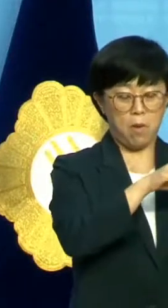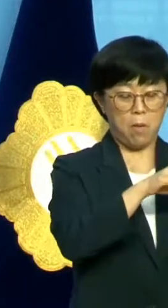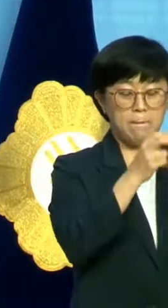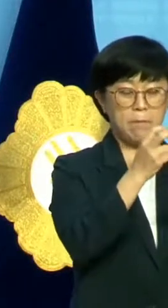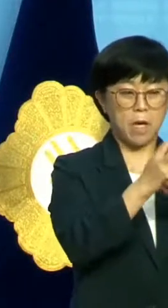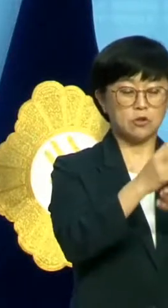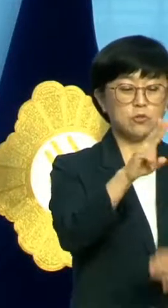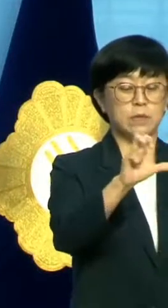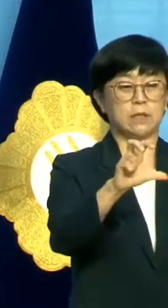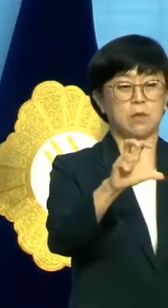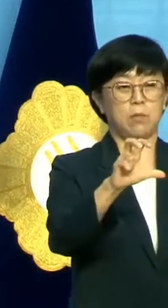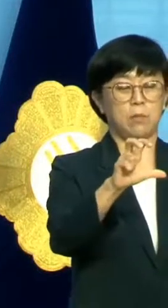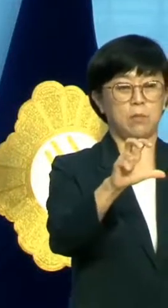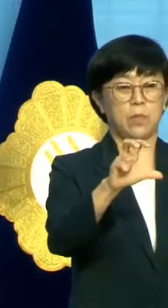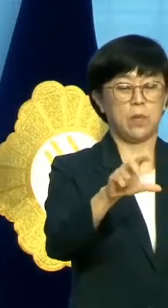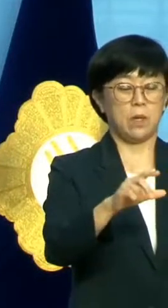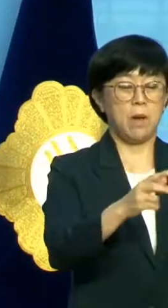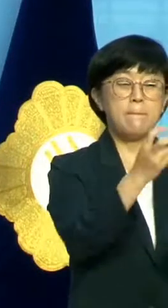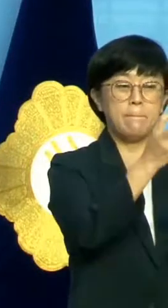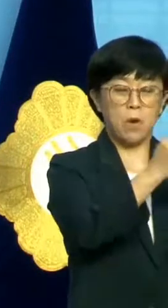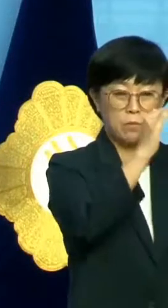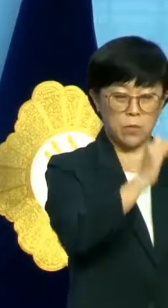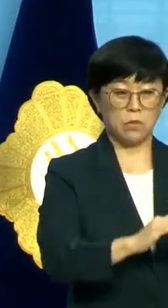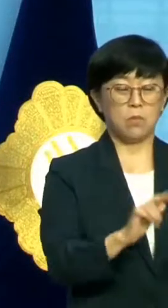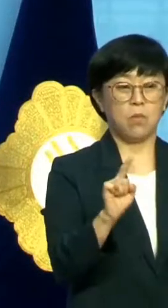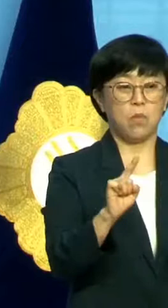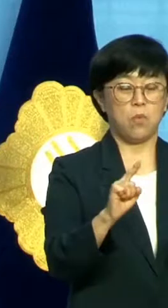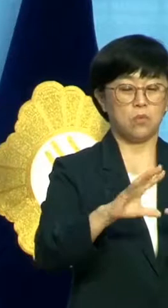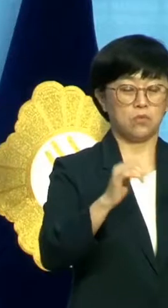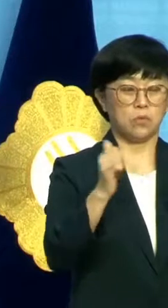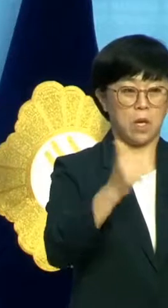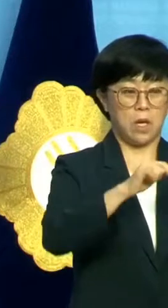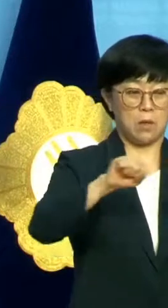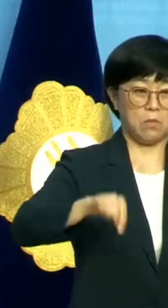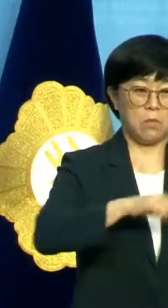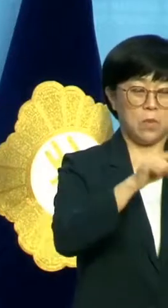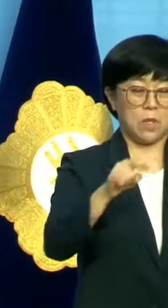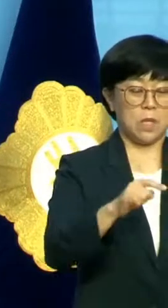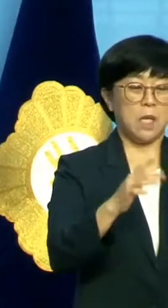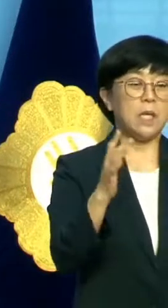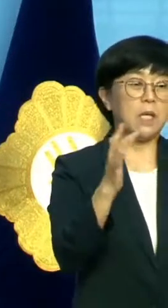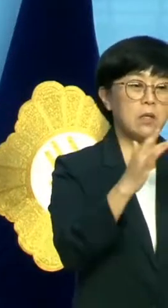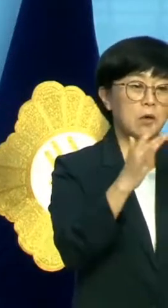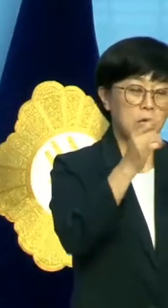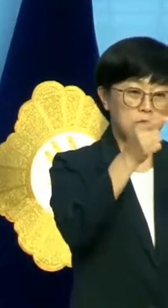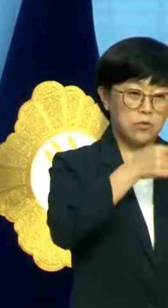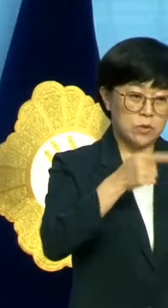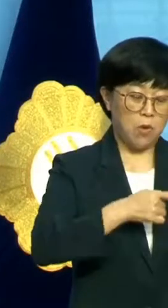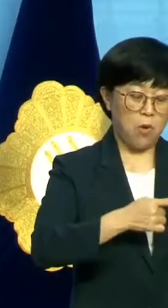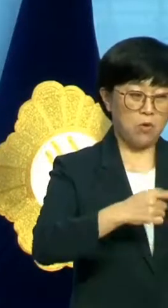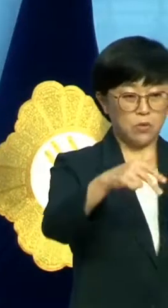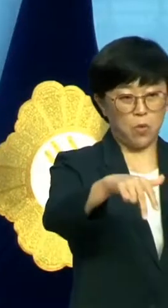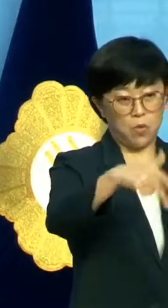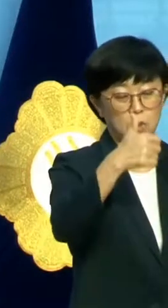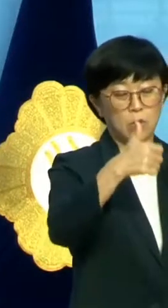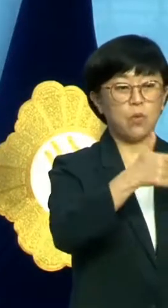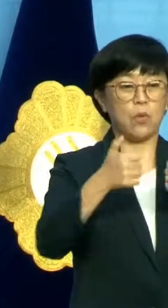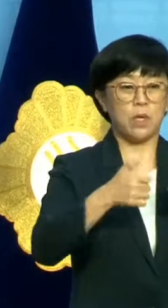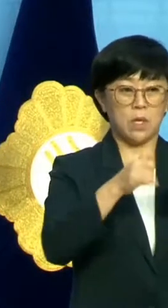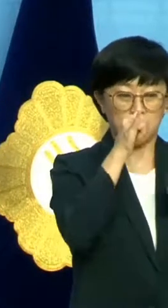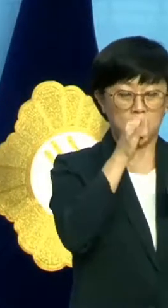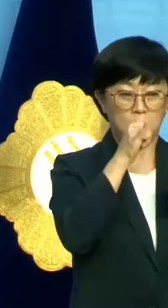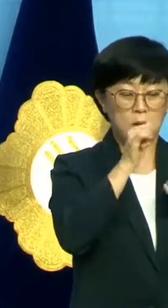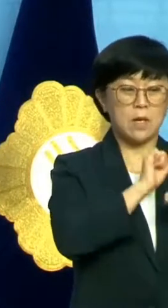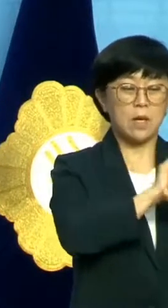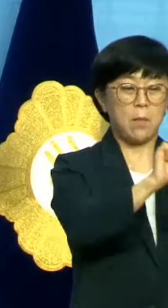되었습니다 주요한 법안으로 는 국회에서 원격 출석과 b 되면 포트 표 를 도입하여